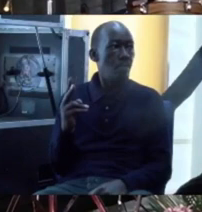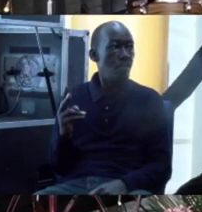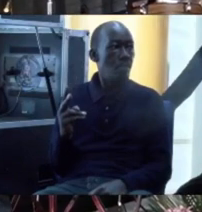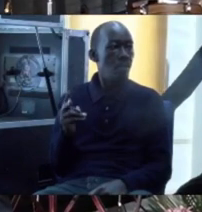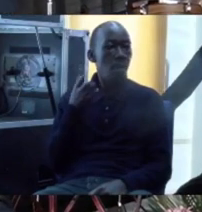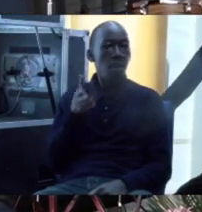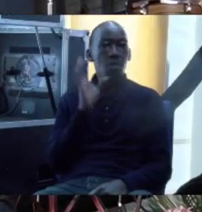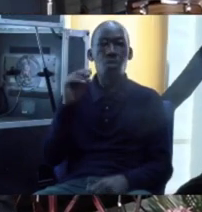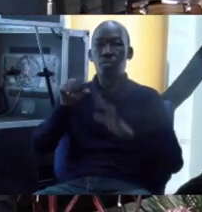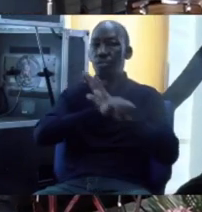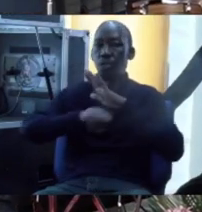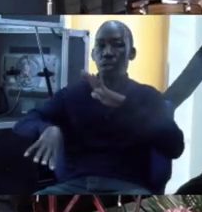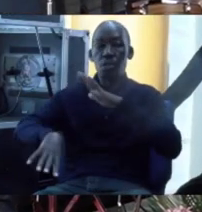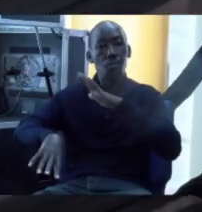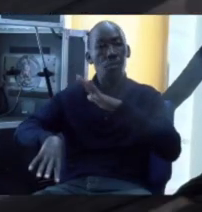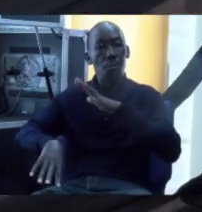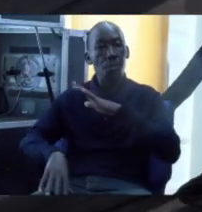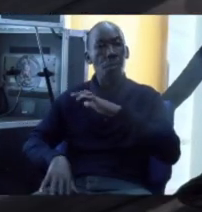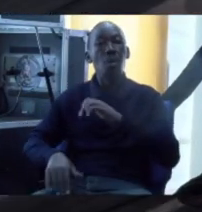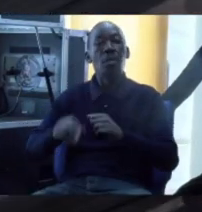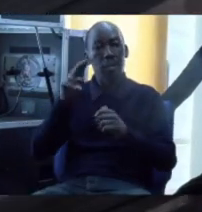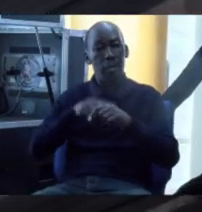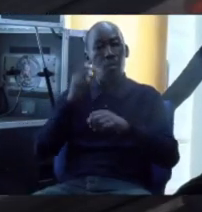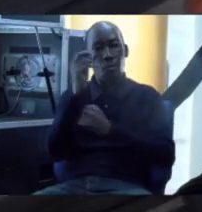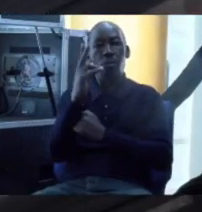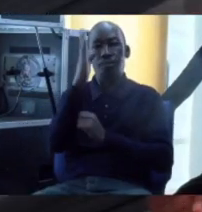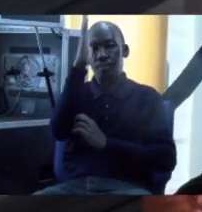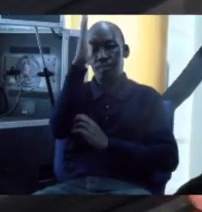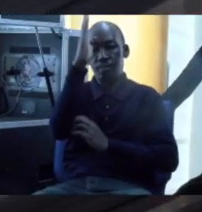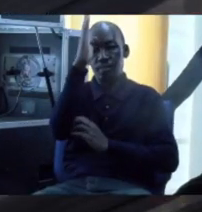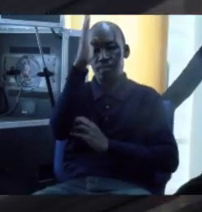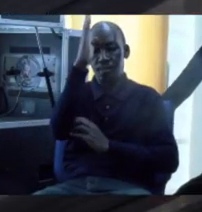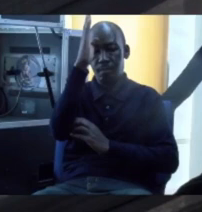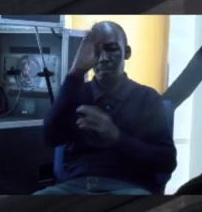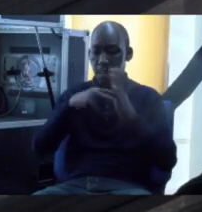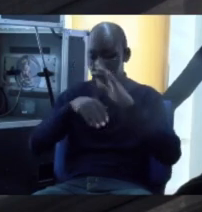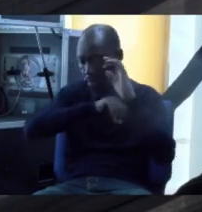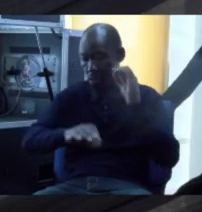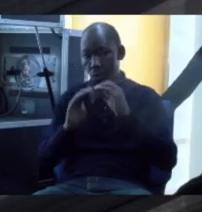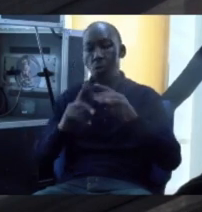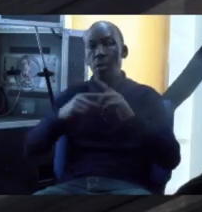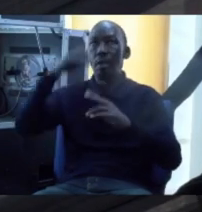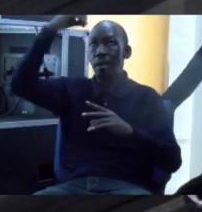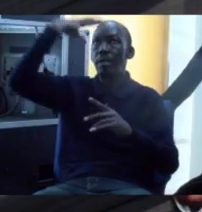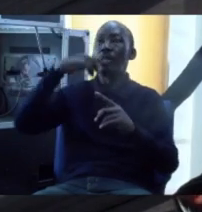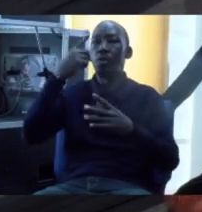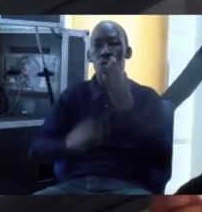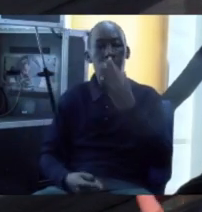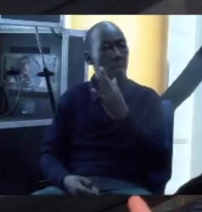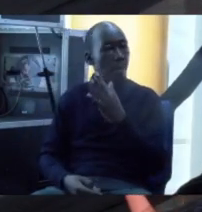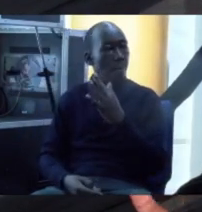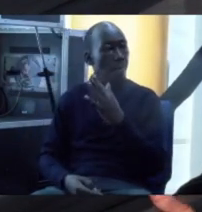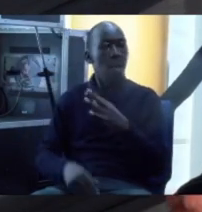There's no shadow. Hakuna kivuli. It's 12. Ni saa sita. What the writer is telling you. Ambayo mwandishi